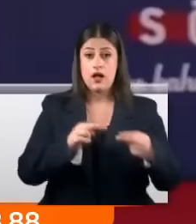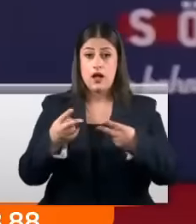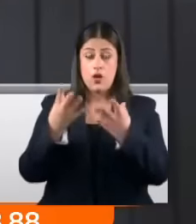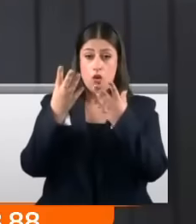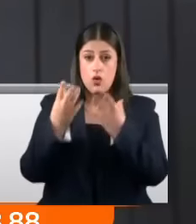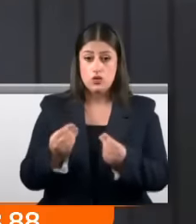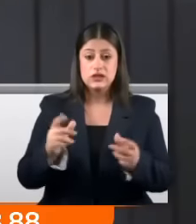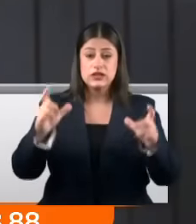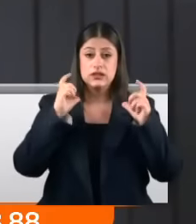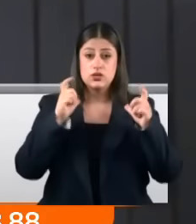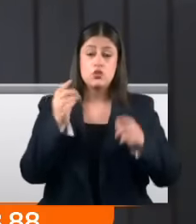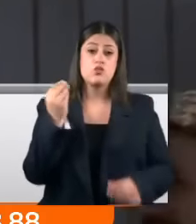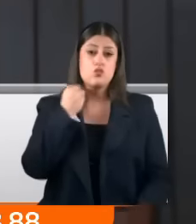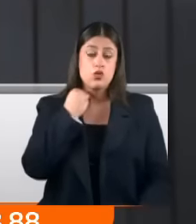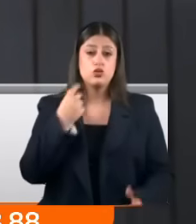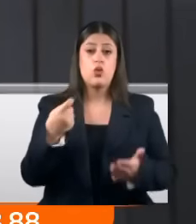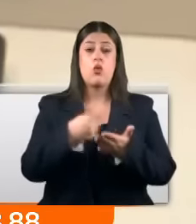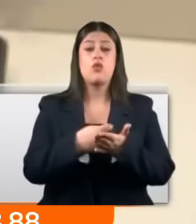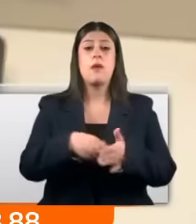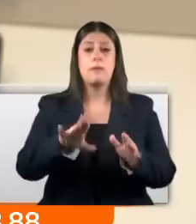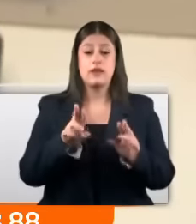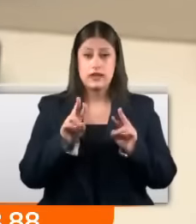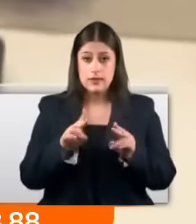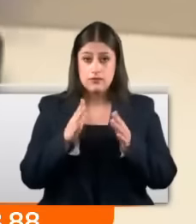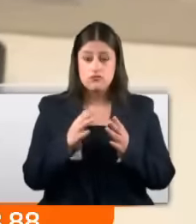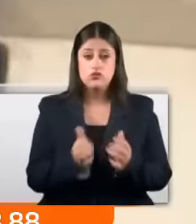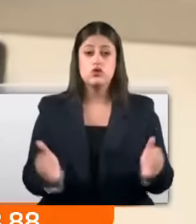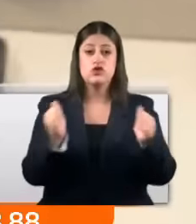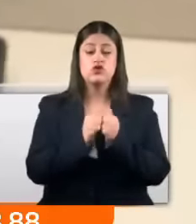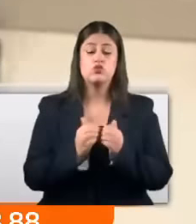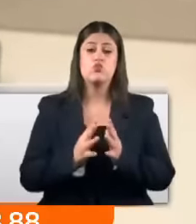itibaren SGK borçları ödenmediği gibi katlanarak büyüdü.